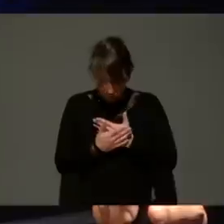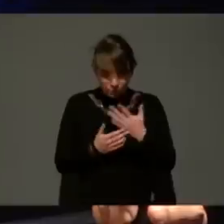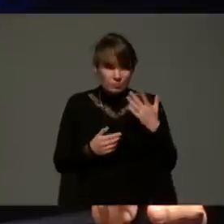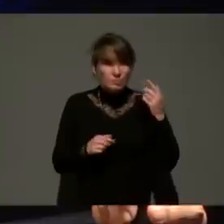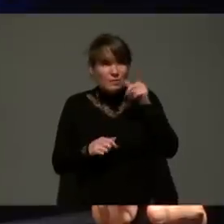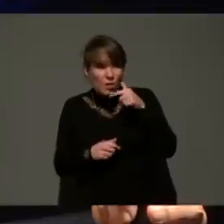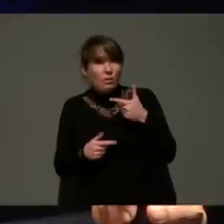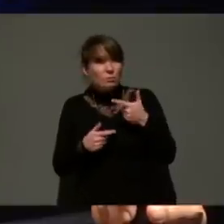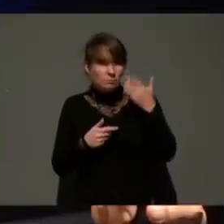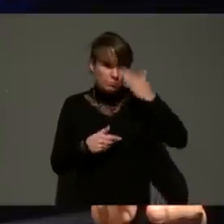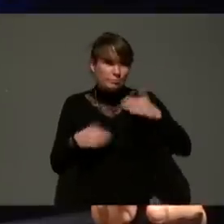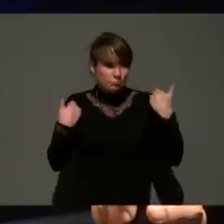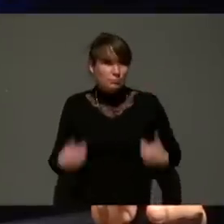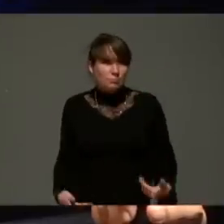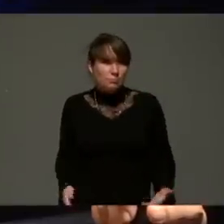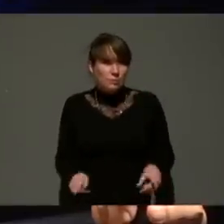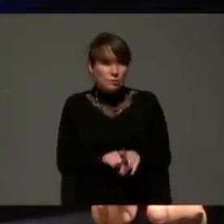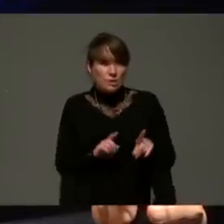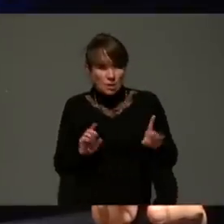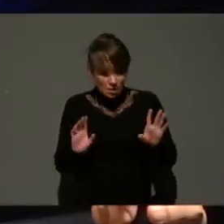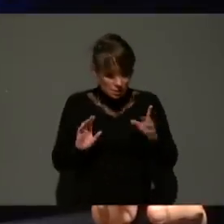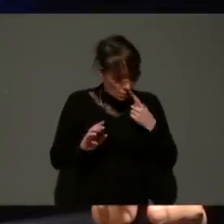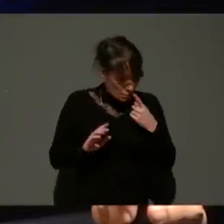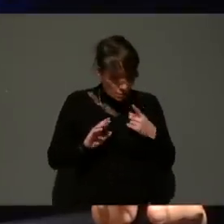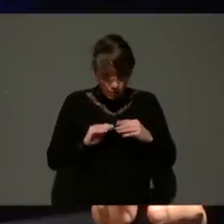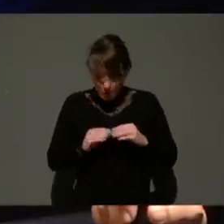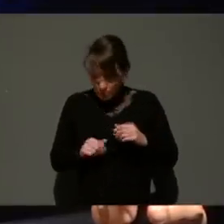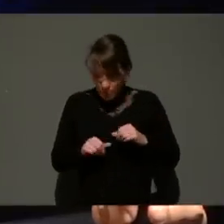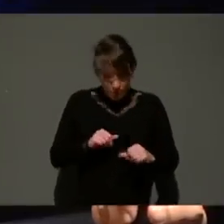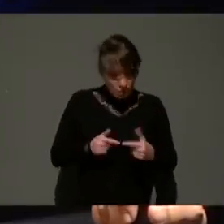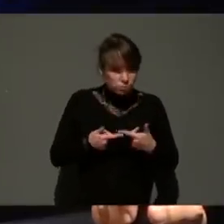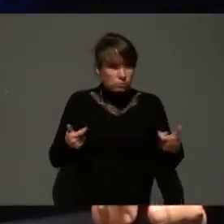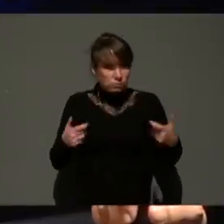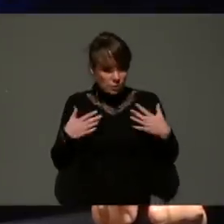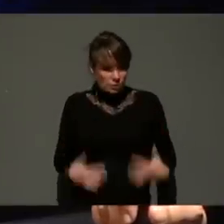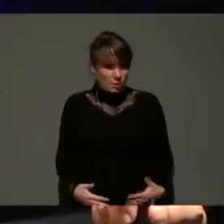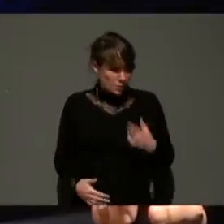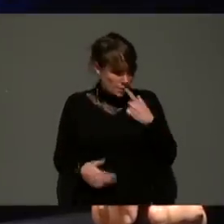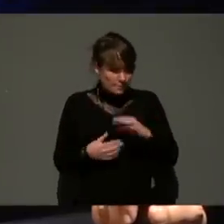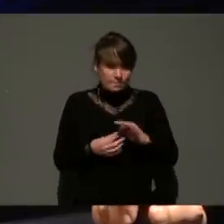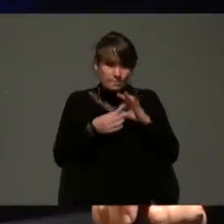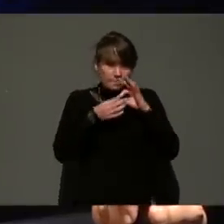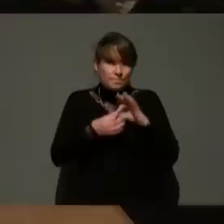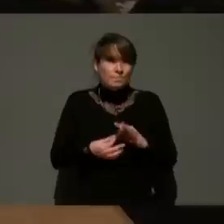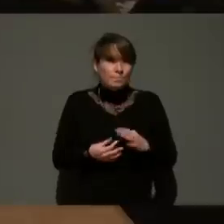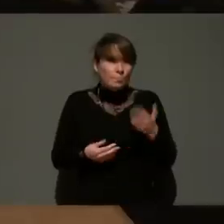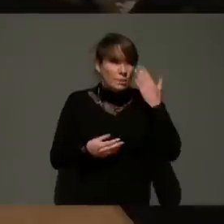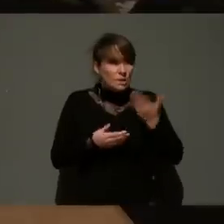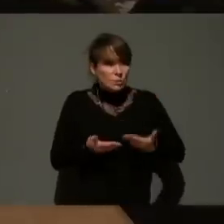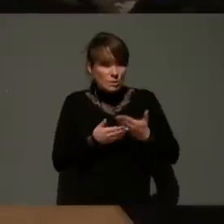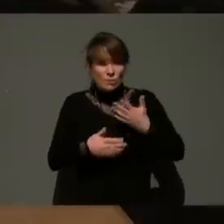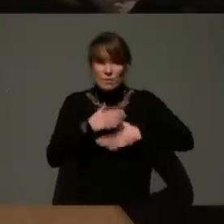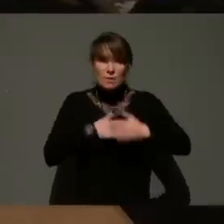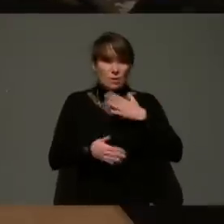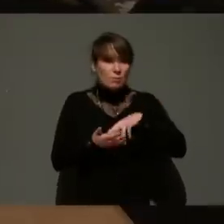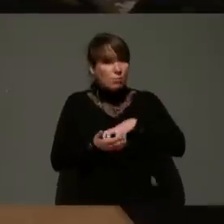l'effort. Je connais aussi les signaux d'alerte que mon corps va m'envoyer quand je suis vraiment en situation d'extrême fatigue